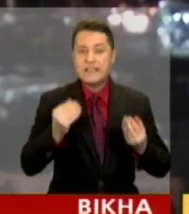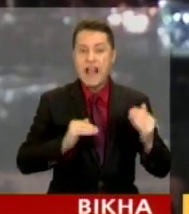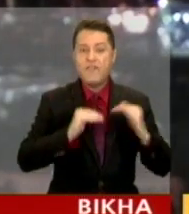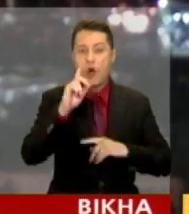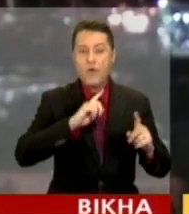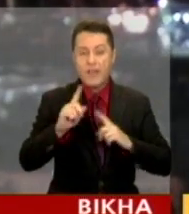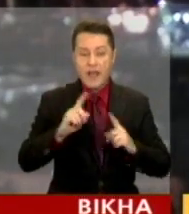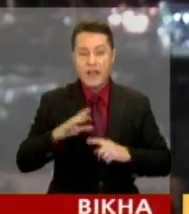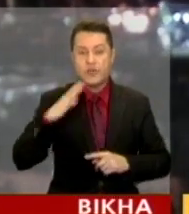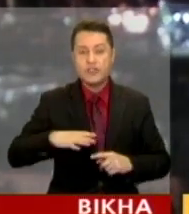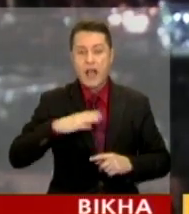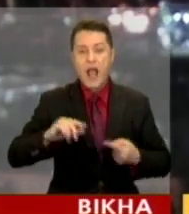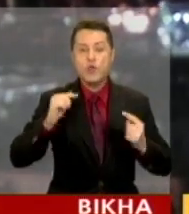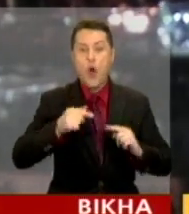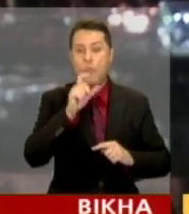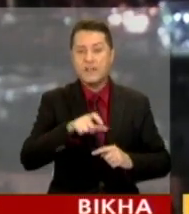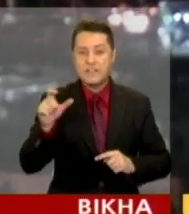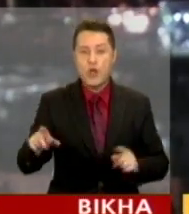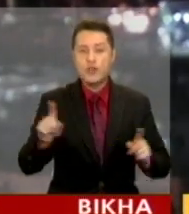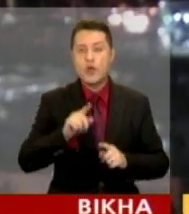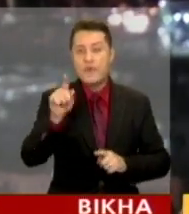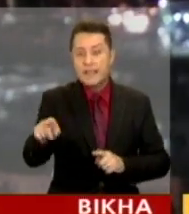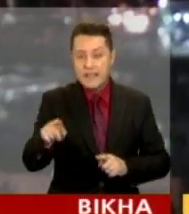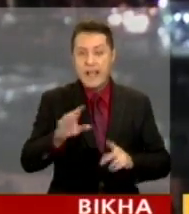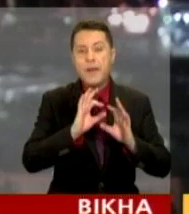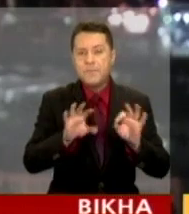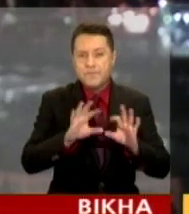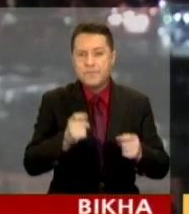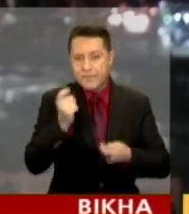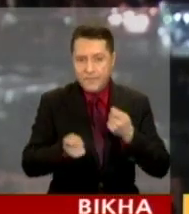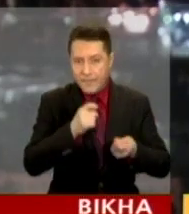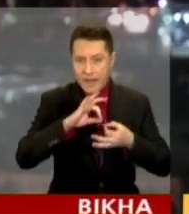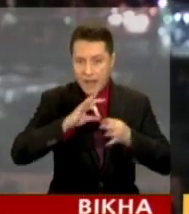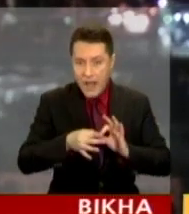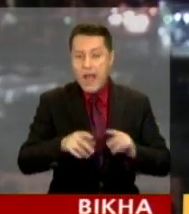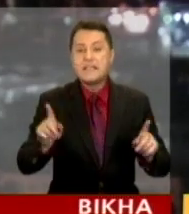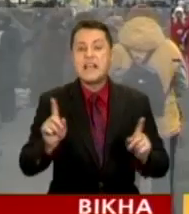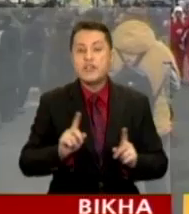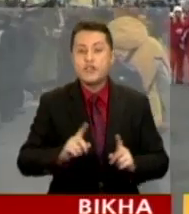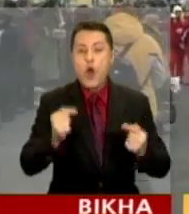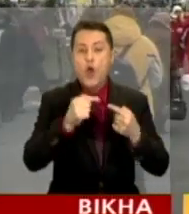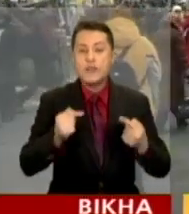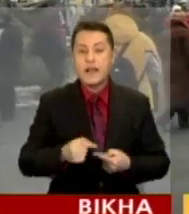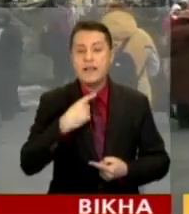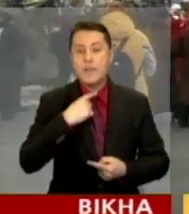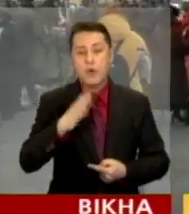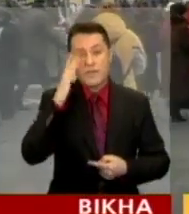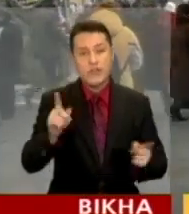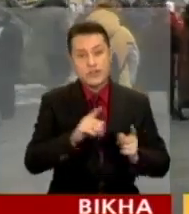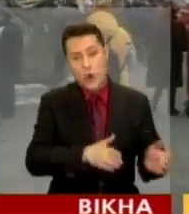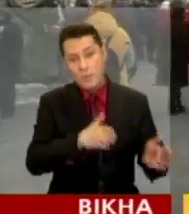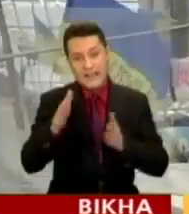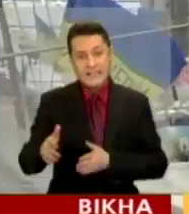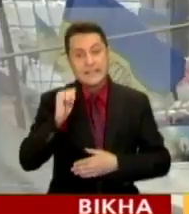Раді. Наразі тут чекають опозиціонерів, аби ті, як кажуть, розклали по поличках, за що конкретно сьогодні проголосували і що перенесли на завтра. Бо